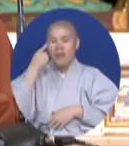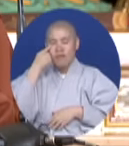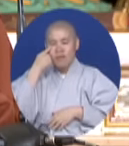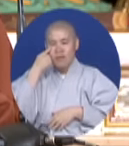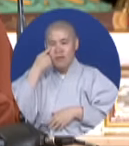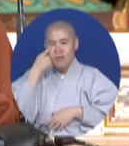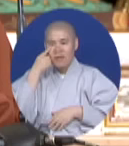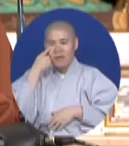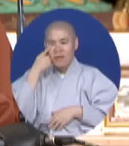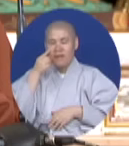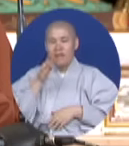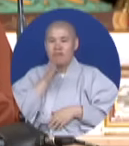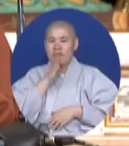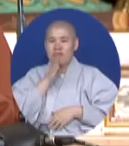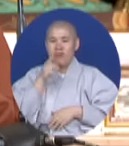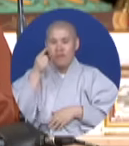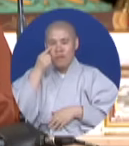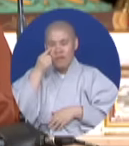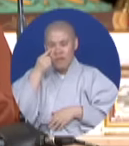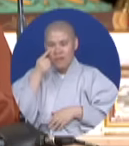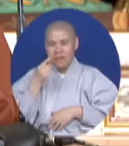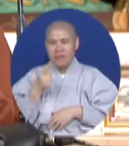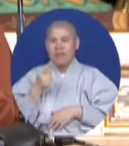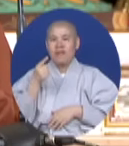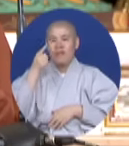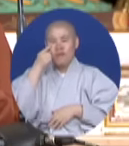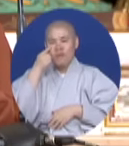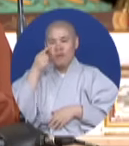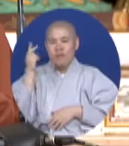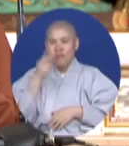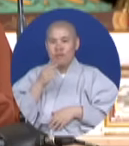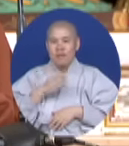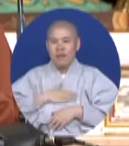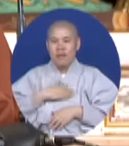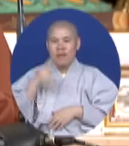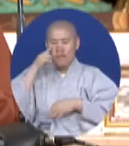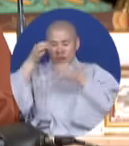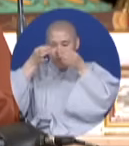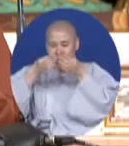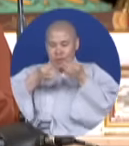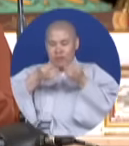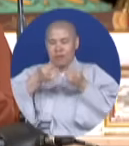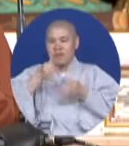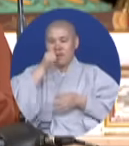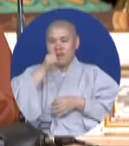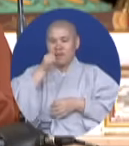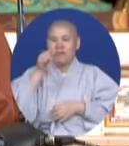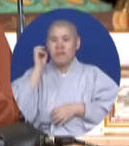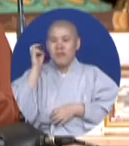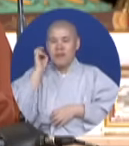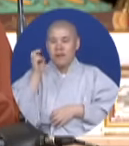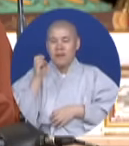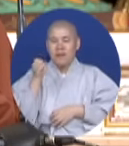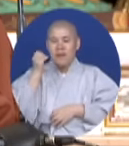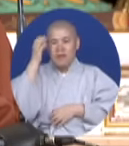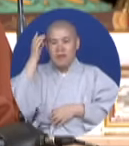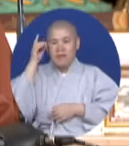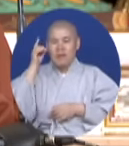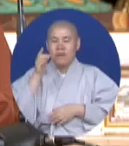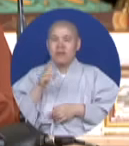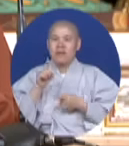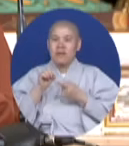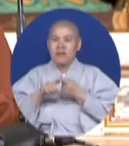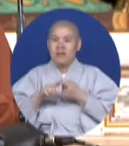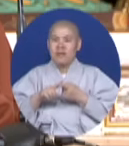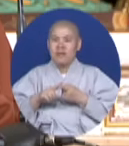눈인데 내 눈이 어찌 내 눈을 또 보겠느냐 이래서 잃어버린 사실이 없다는 걸 알게 되면 그게 바로